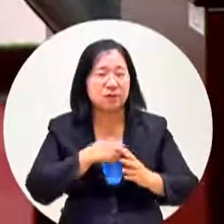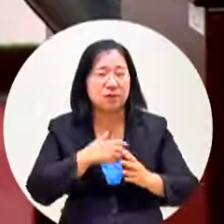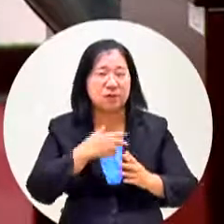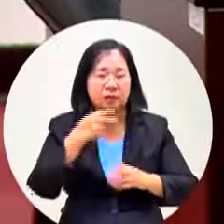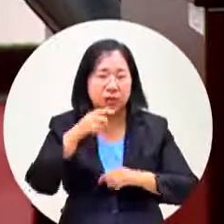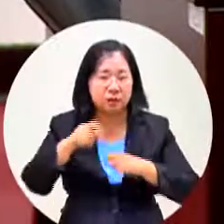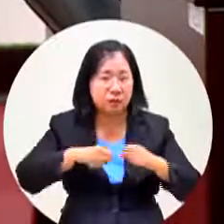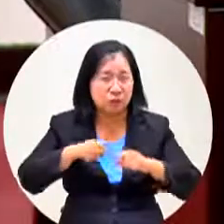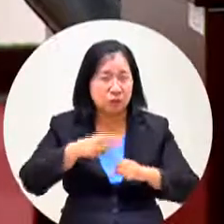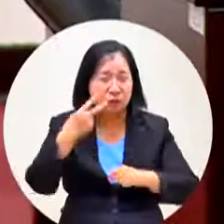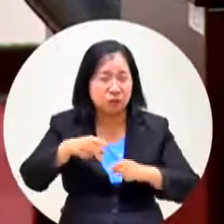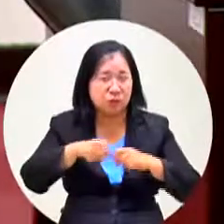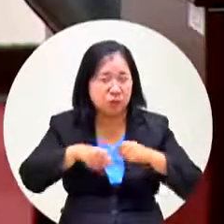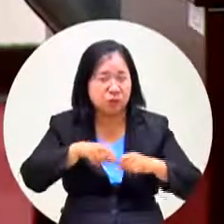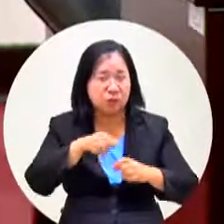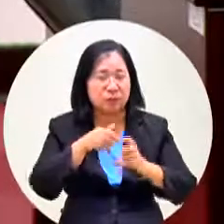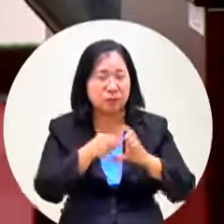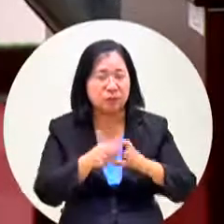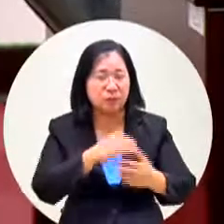个部分，